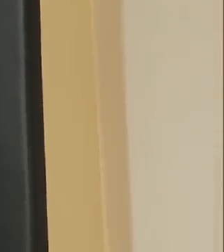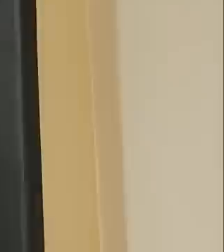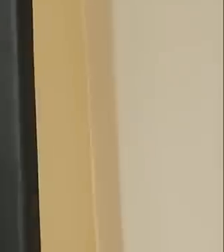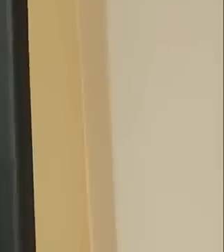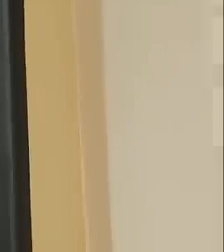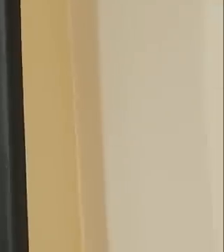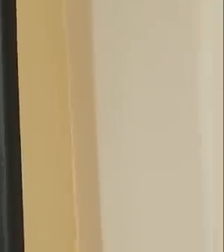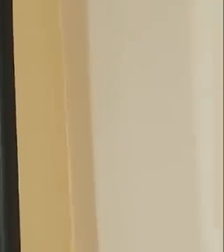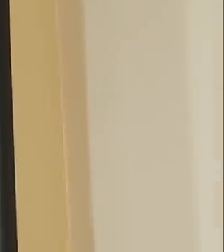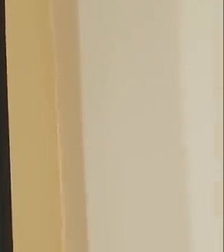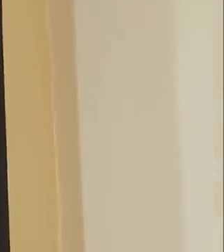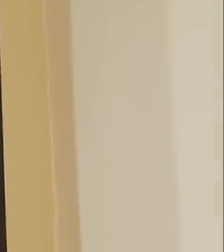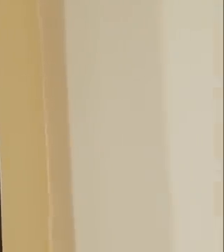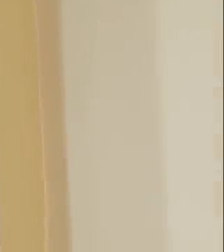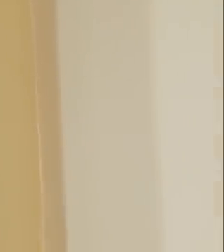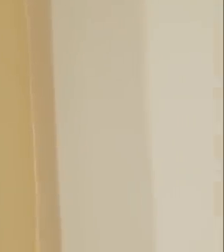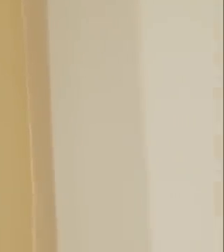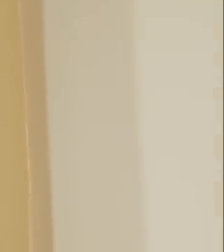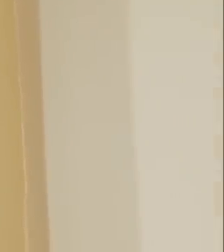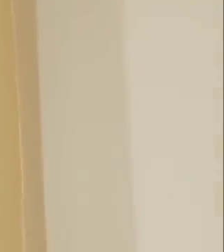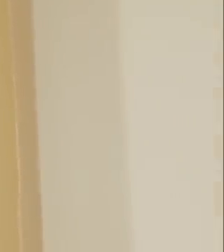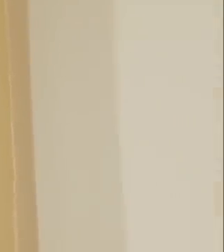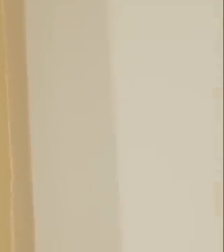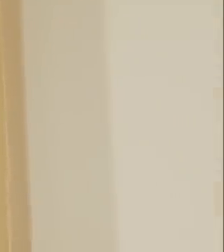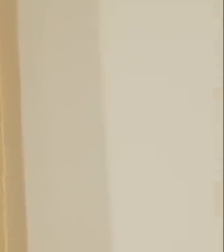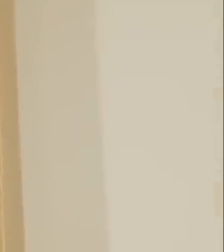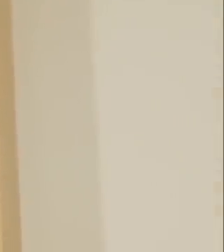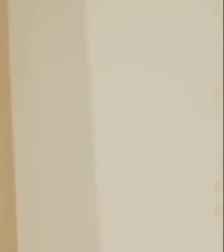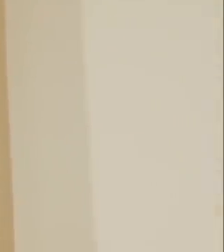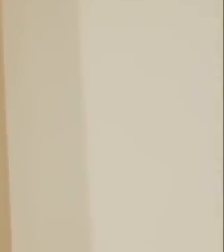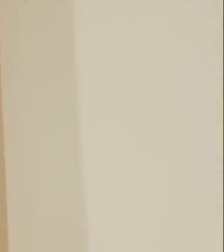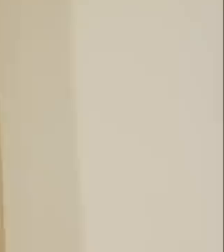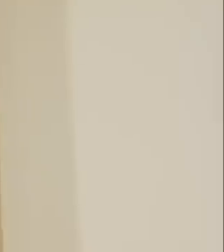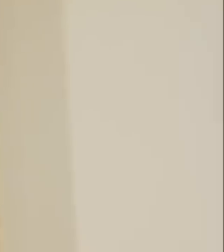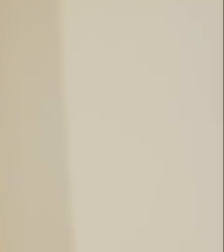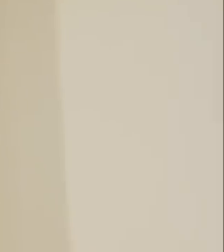Fl-imħabba ma-udin Miek